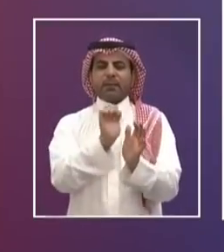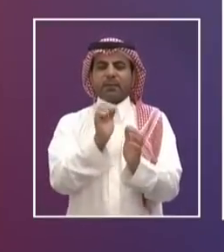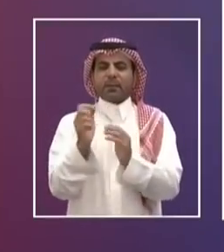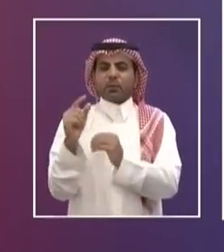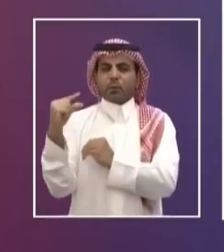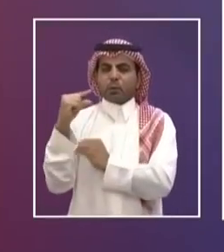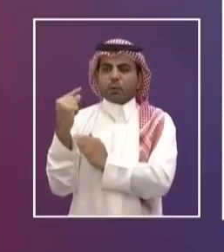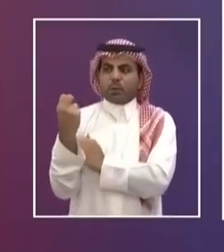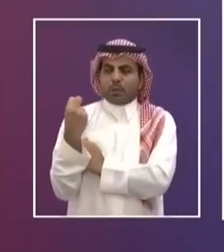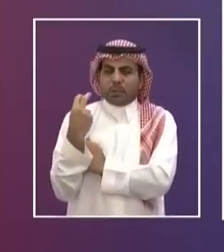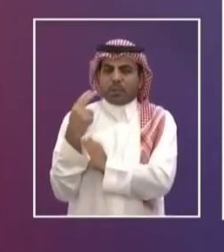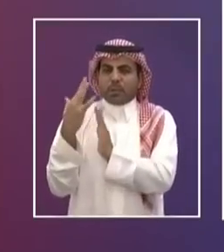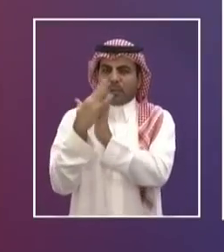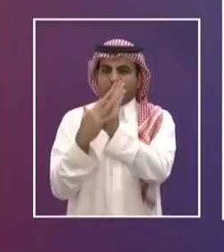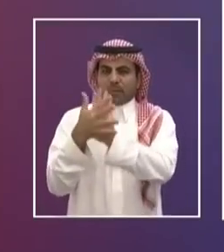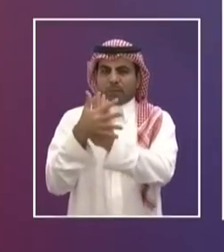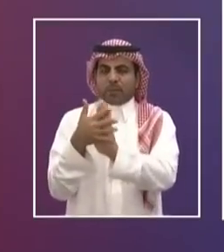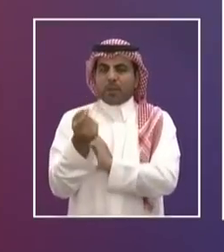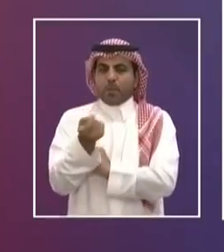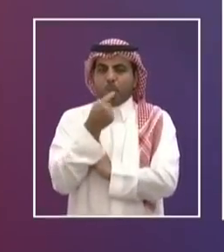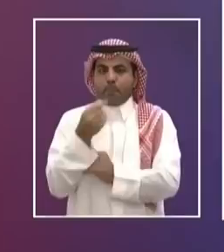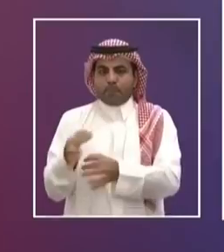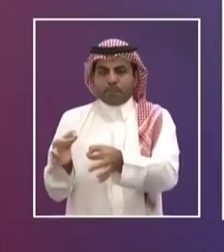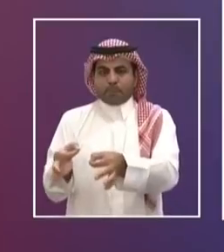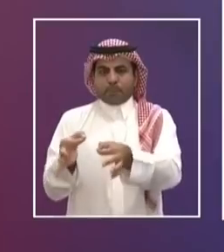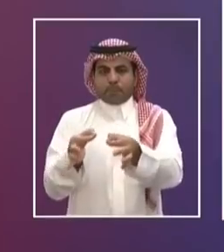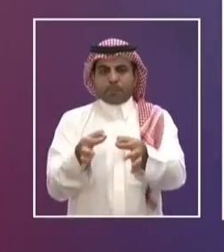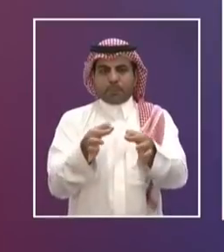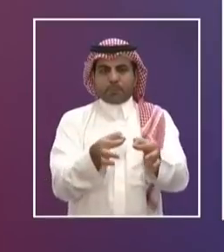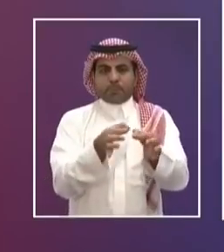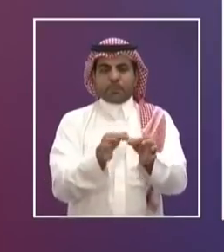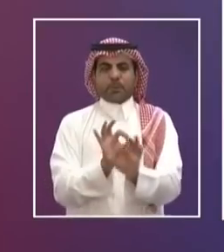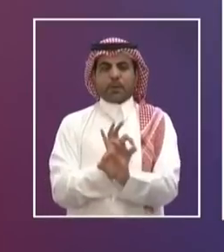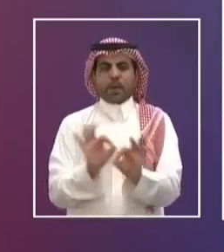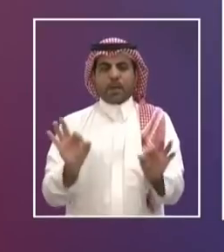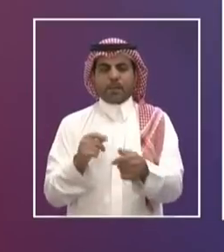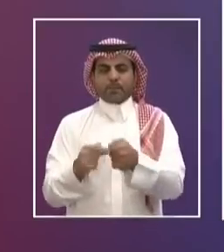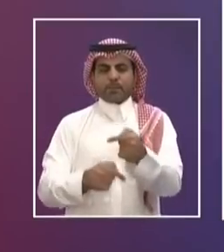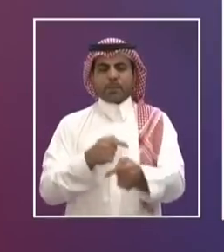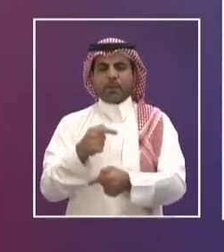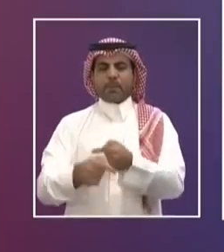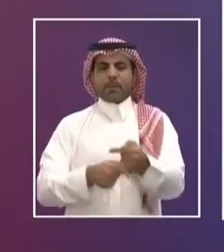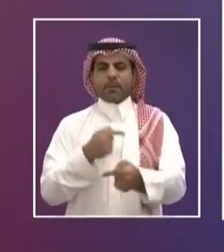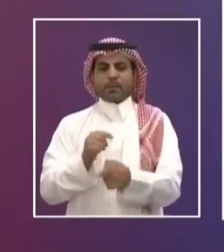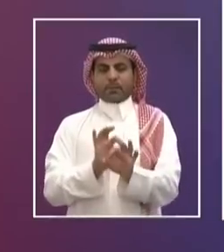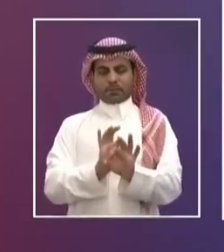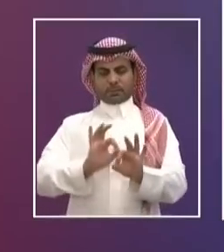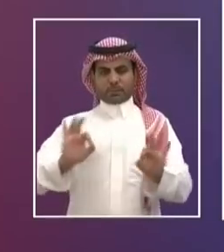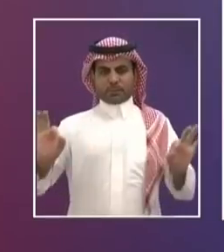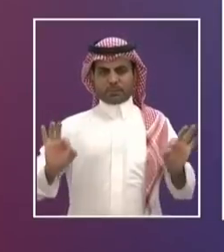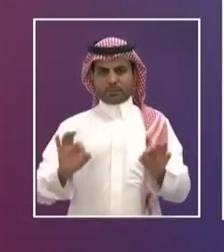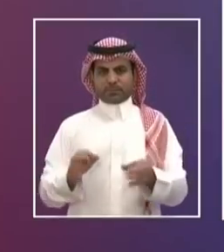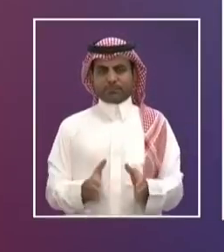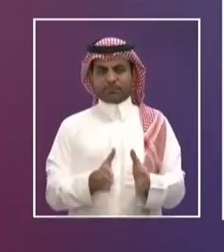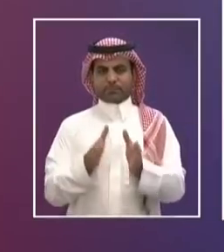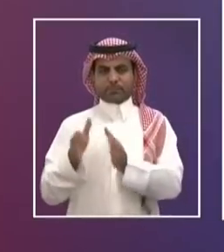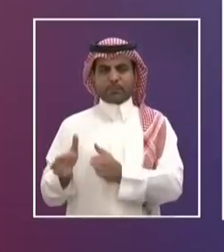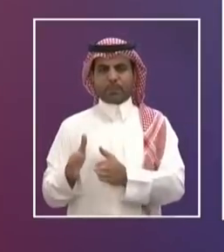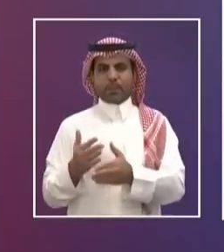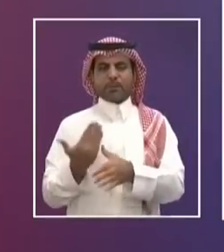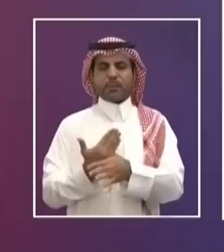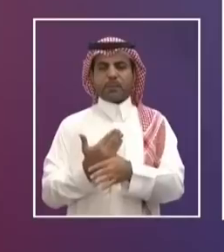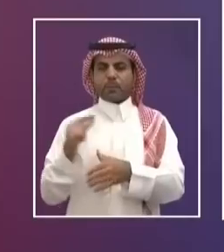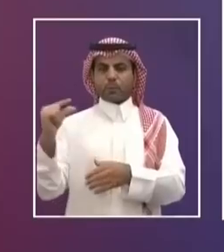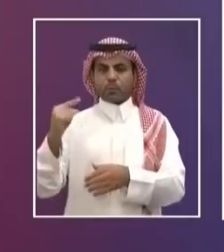لكم طاقمكم الطبي، والرجوع والاستمرار في المتابعة مع الطاقم الطبي من